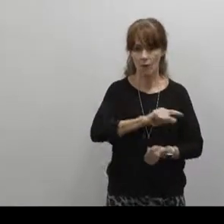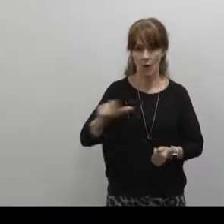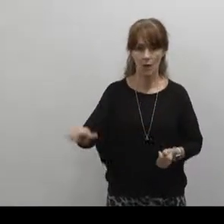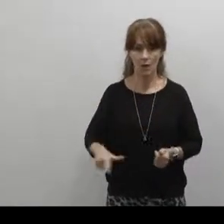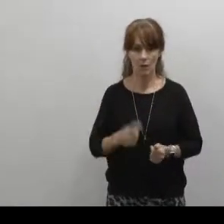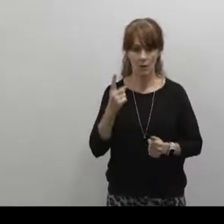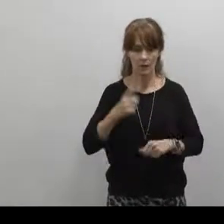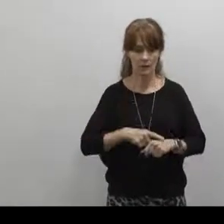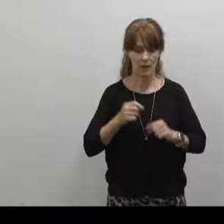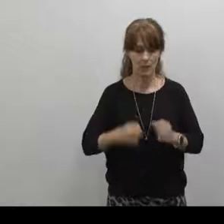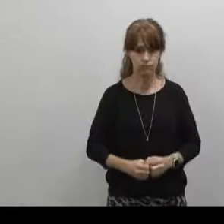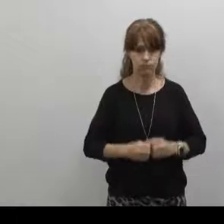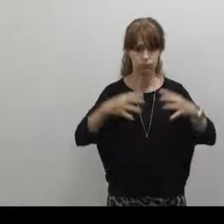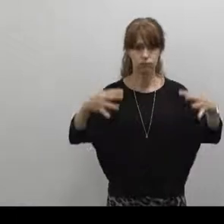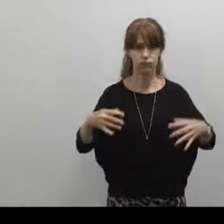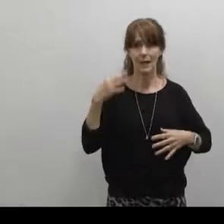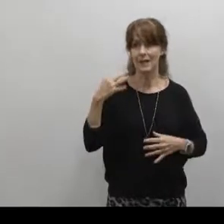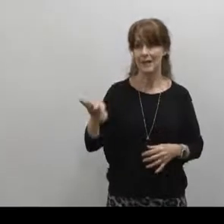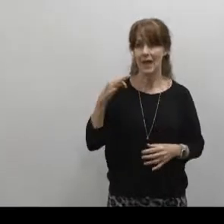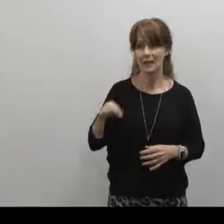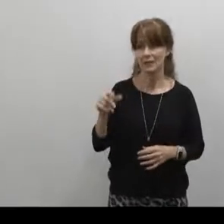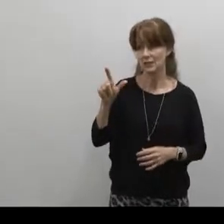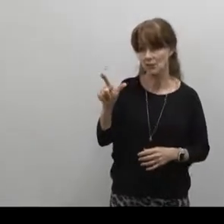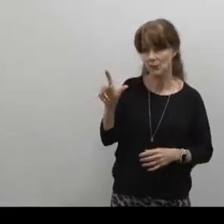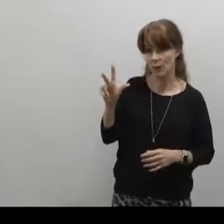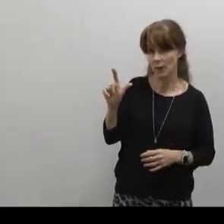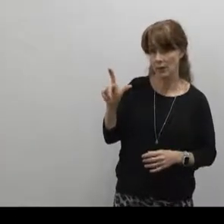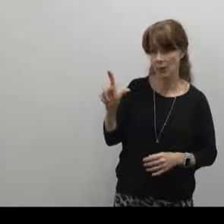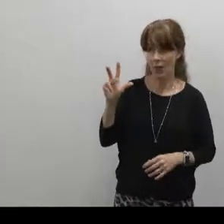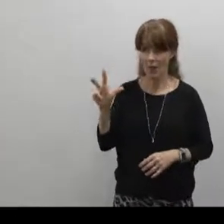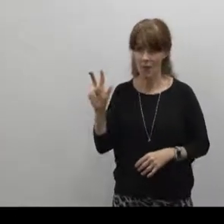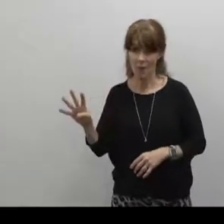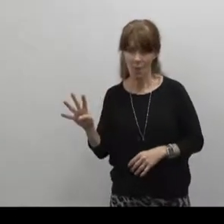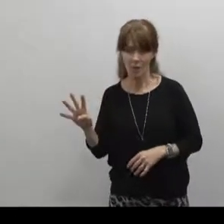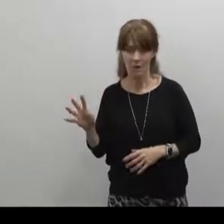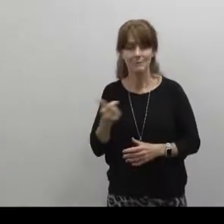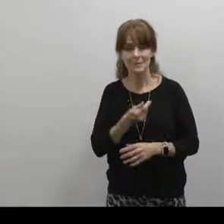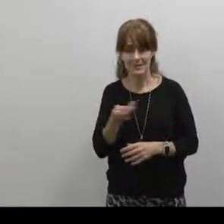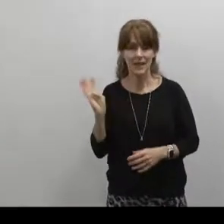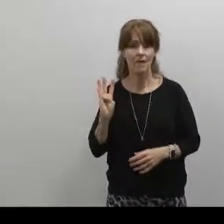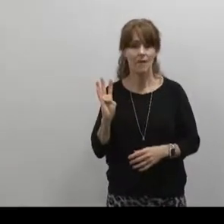mình bây khá năng đại dương bàn dương